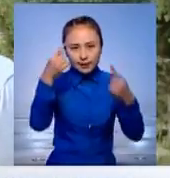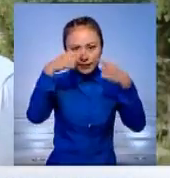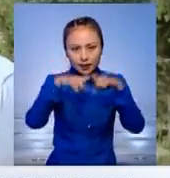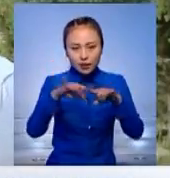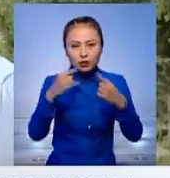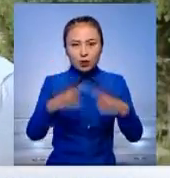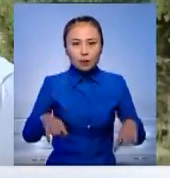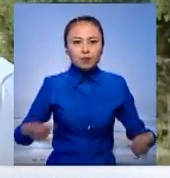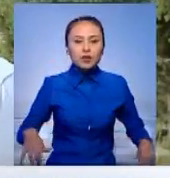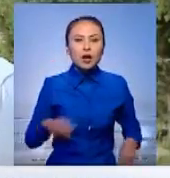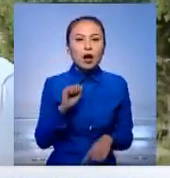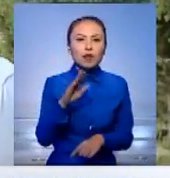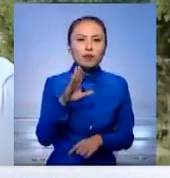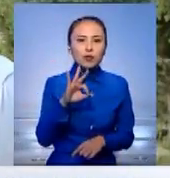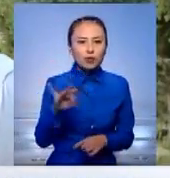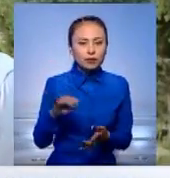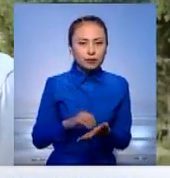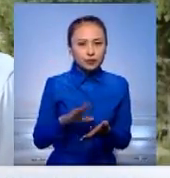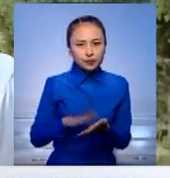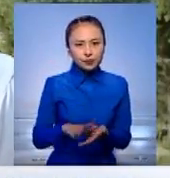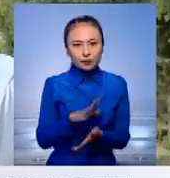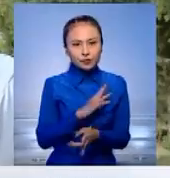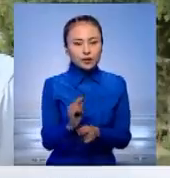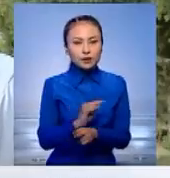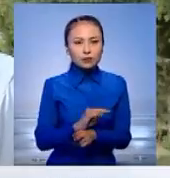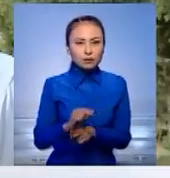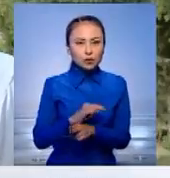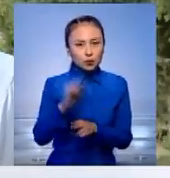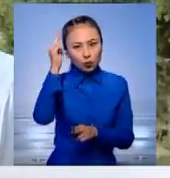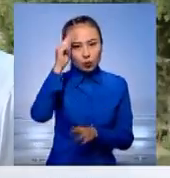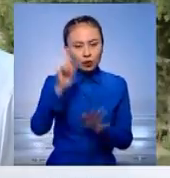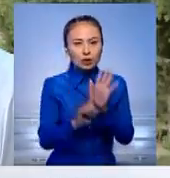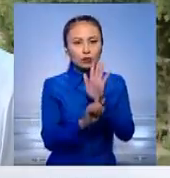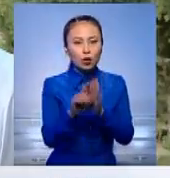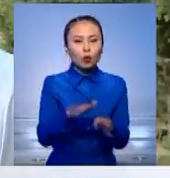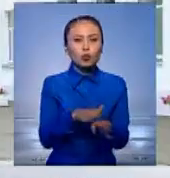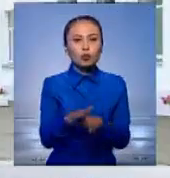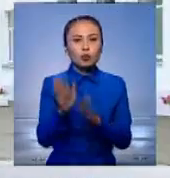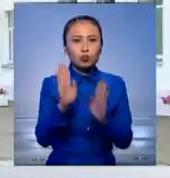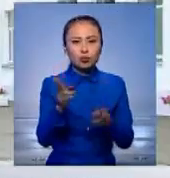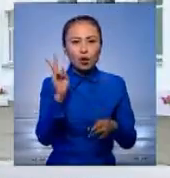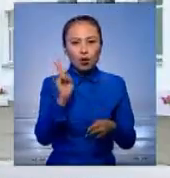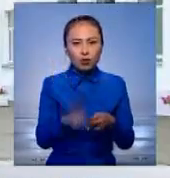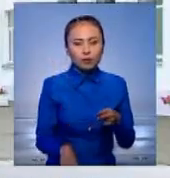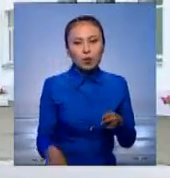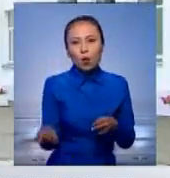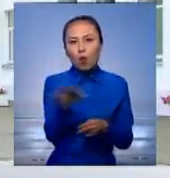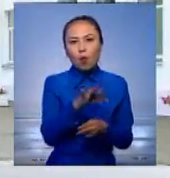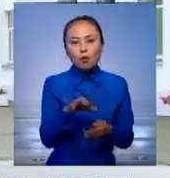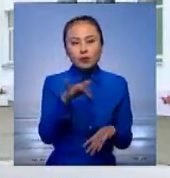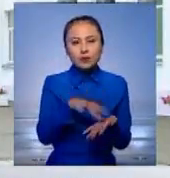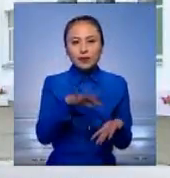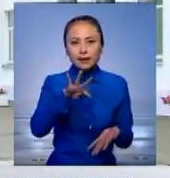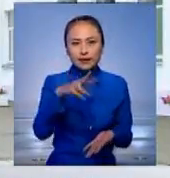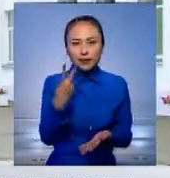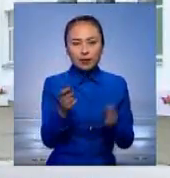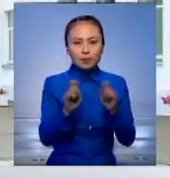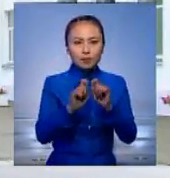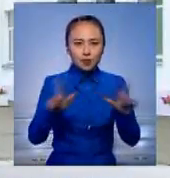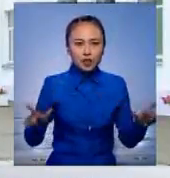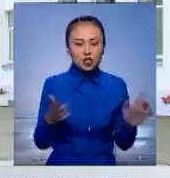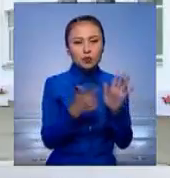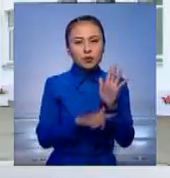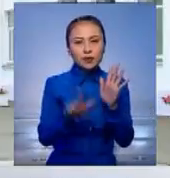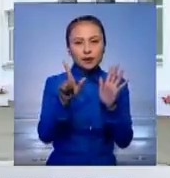және авторлық қадағалау жүргіземіз. Жөндеу жұмыстары оқу жылы басталғанша толық аяқталады. Облыс орталығында 42 мектеп пен